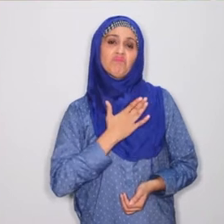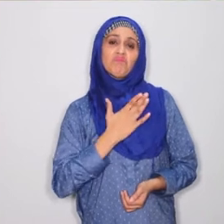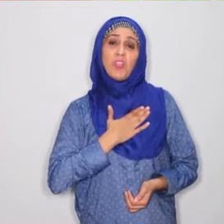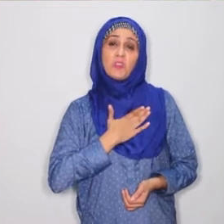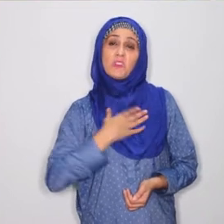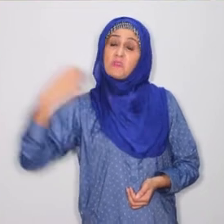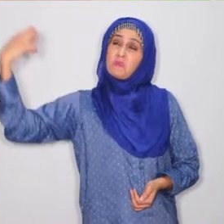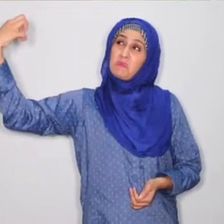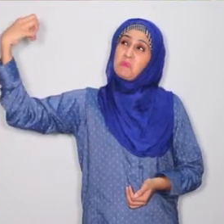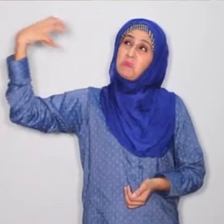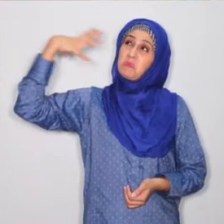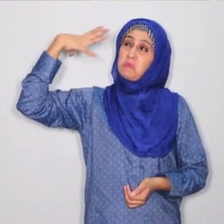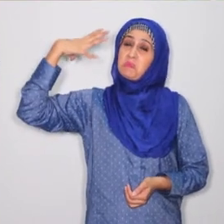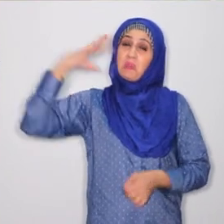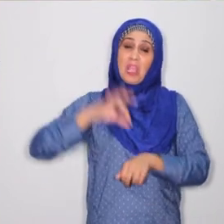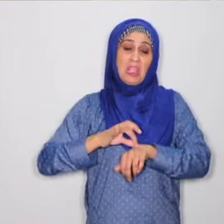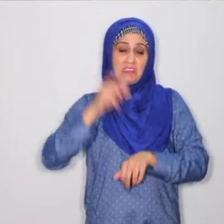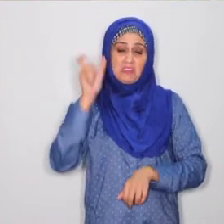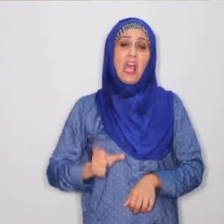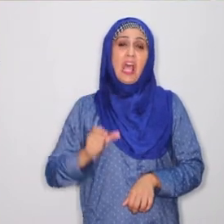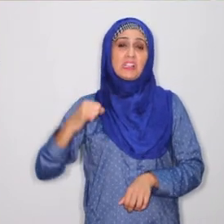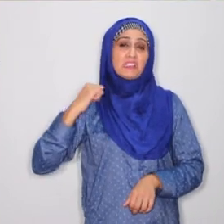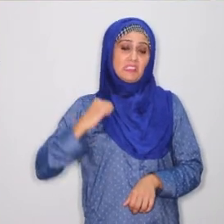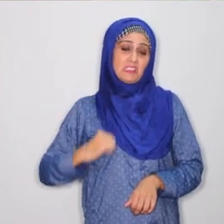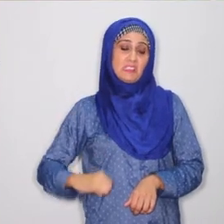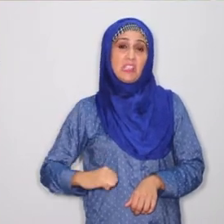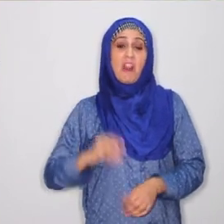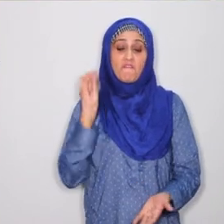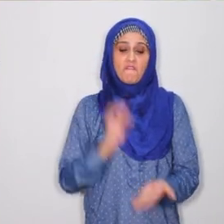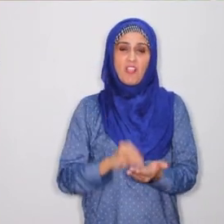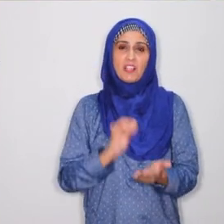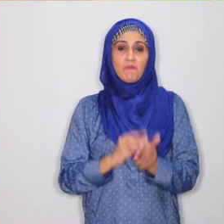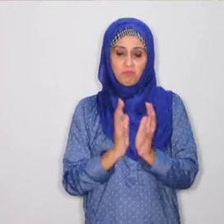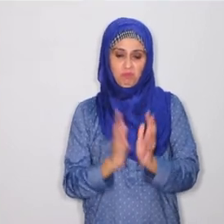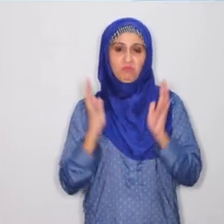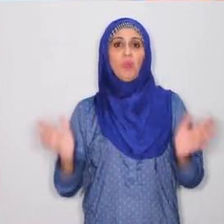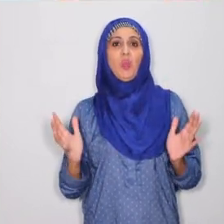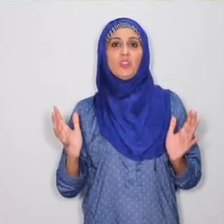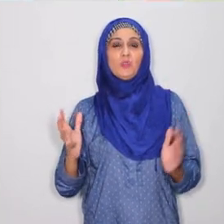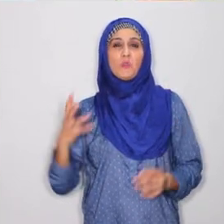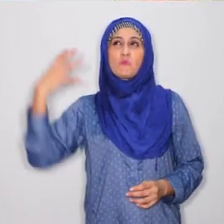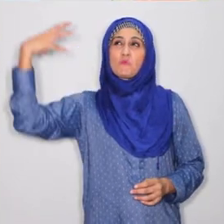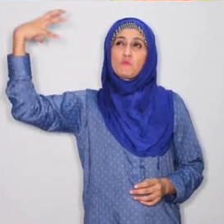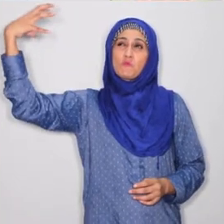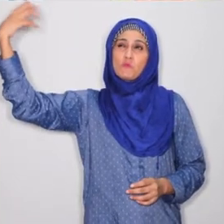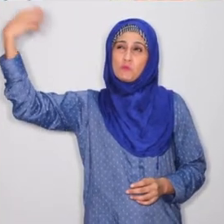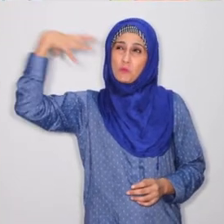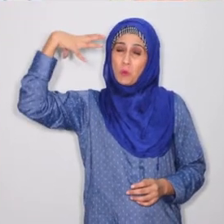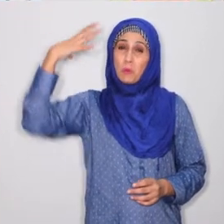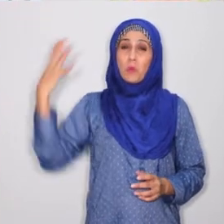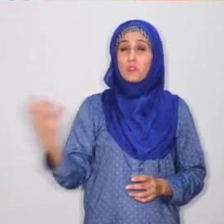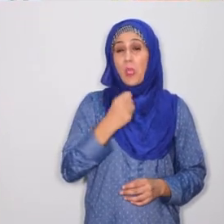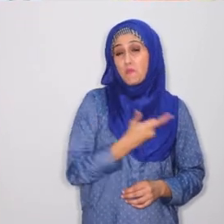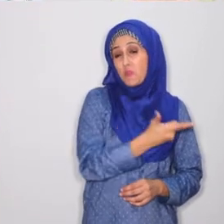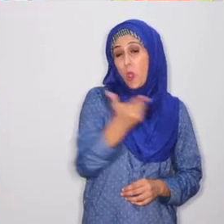आए तो इंसानी सेहत के लिए बहुत मुफ़ीद है धूप में लोग समंदर किनारे